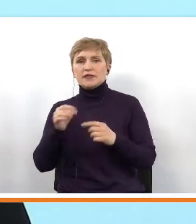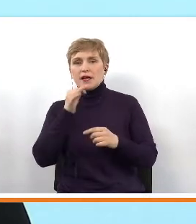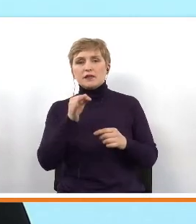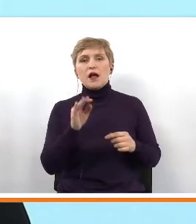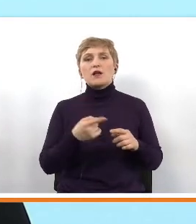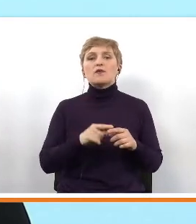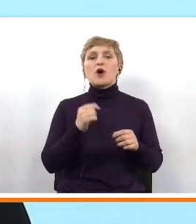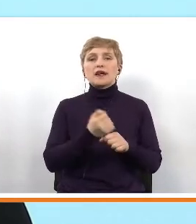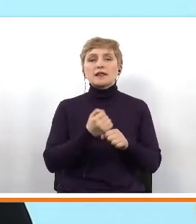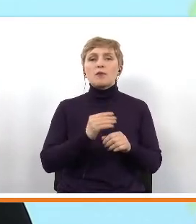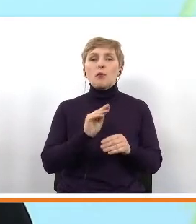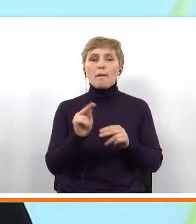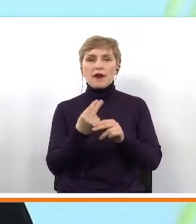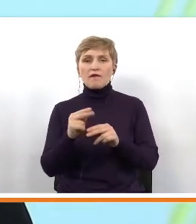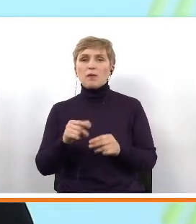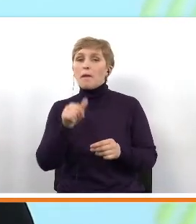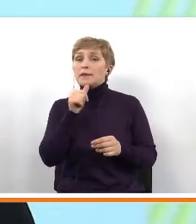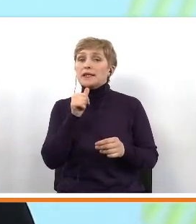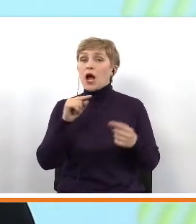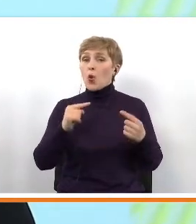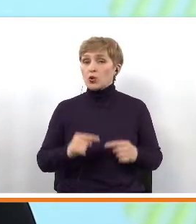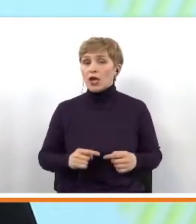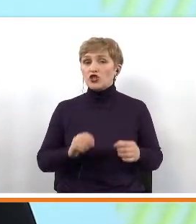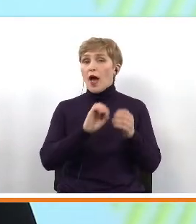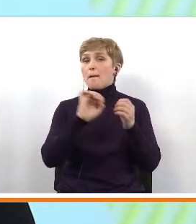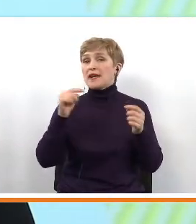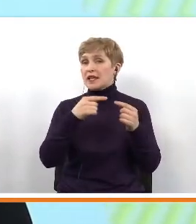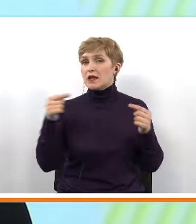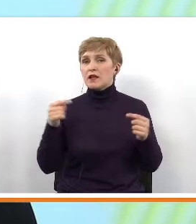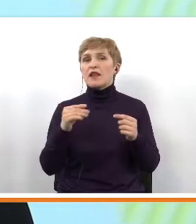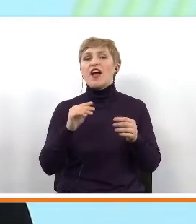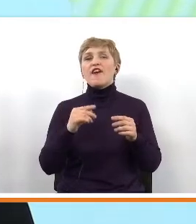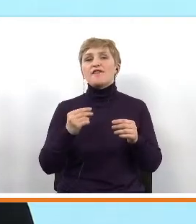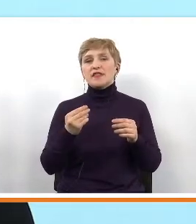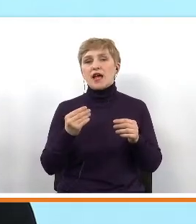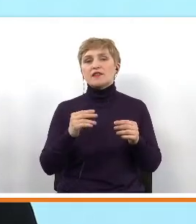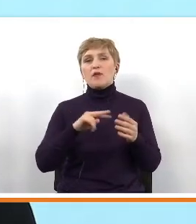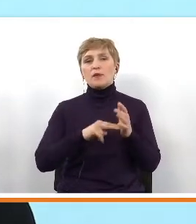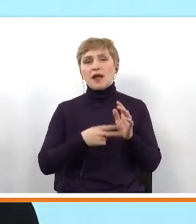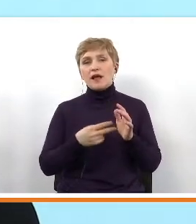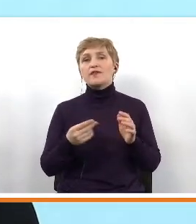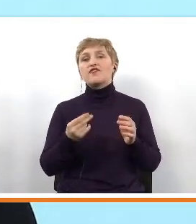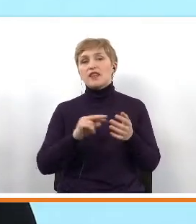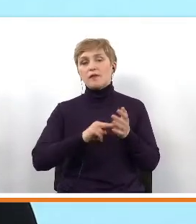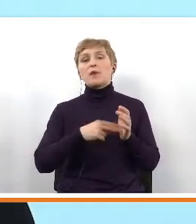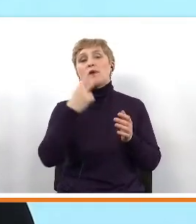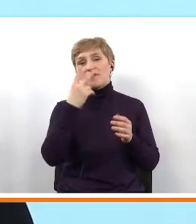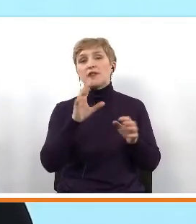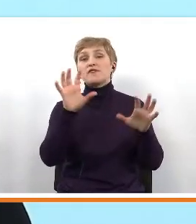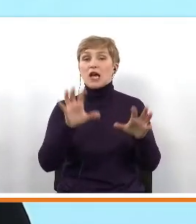разработанных поправках мы попытались уточнить определение финансового плана, ну то есть мы все видим этот финансовый план в законе, но